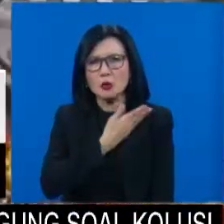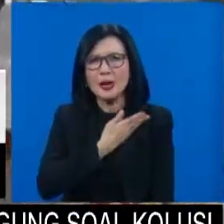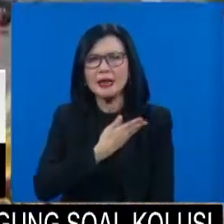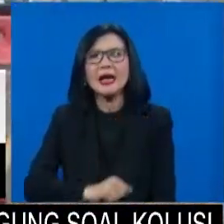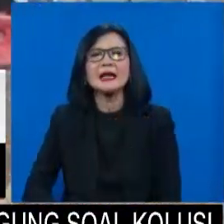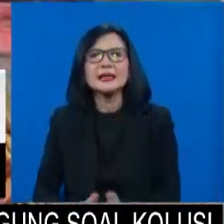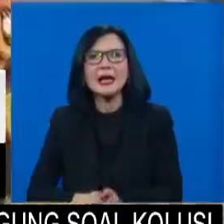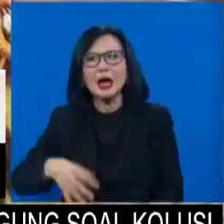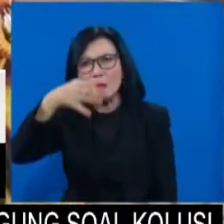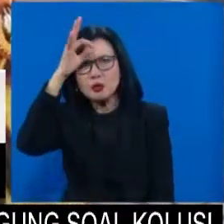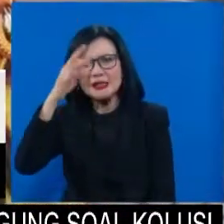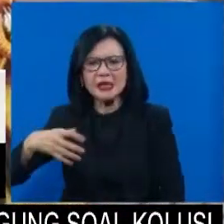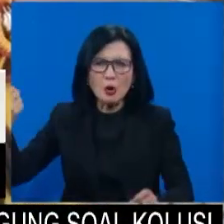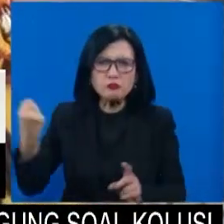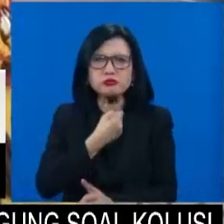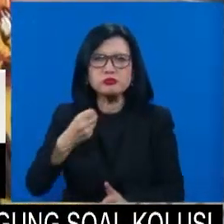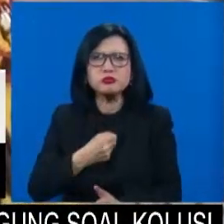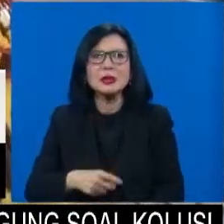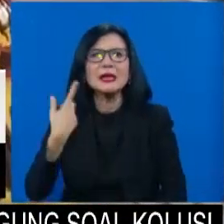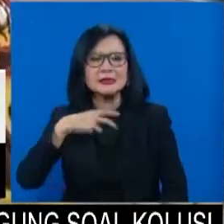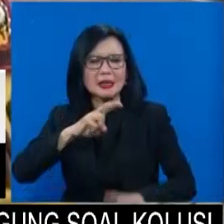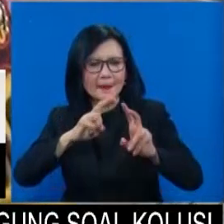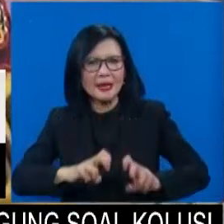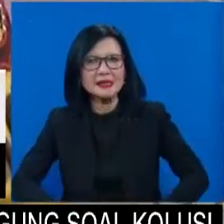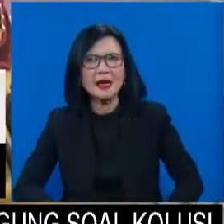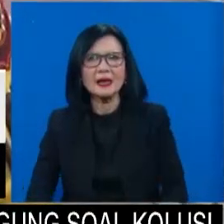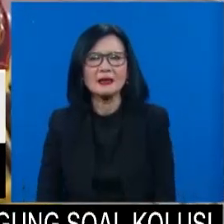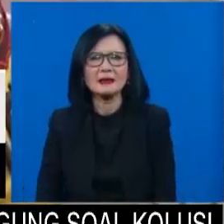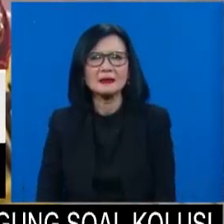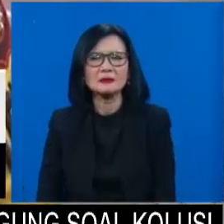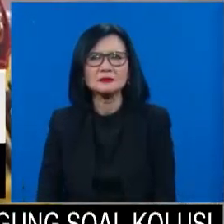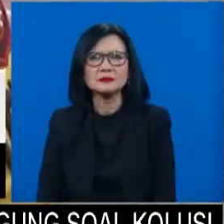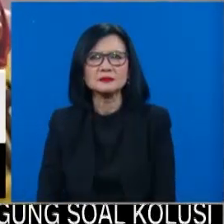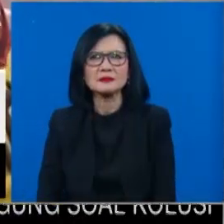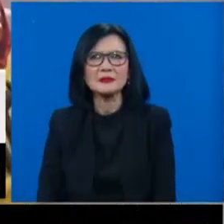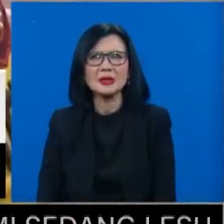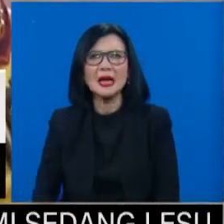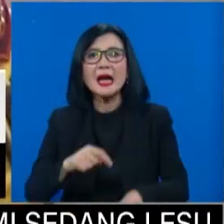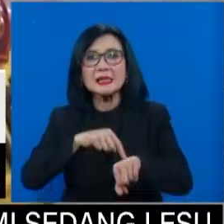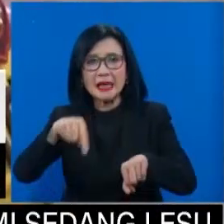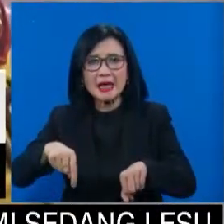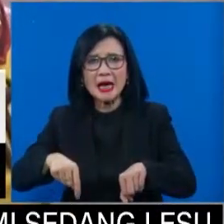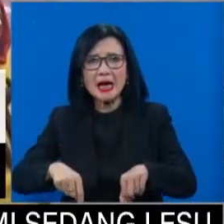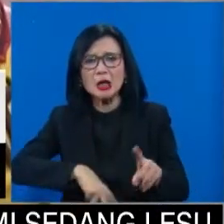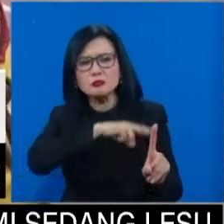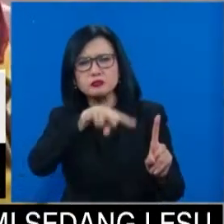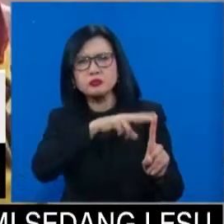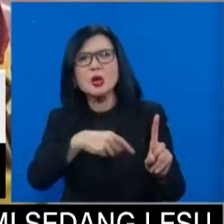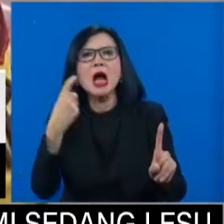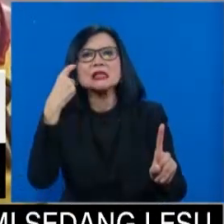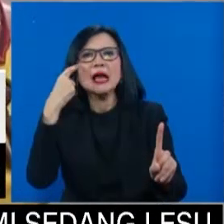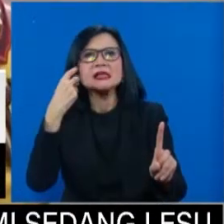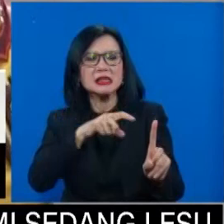yang diduga melakukan penganiayaan sudah diperiksa penyidik. Kita sudah melakukan interogasi sejumlah saksi,